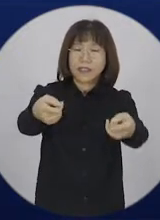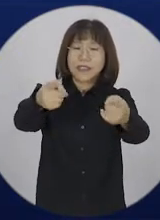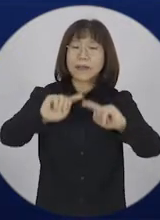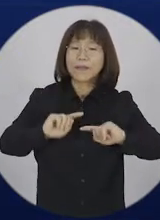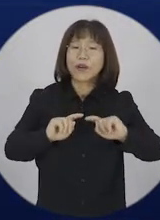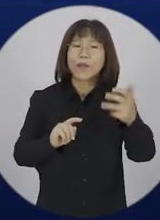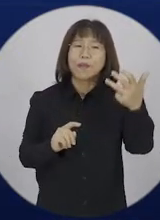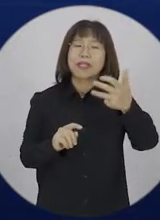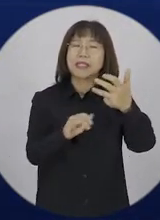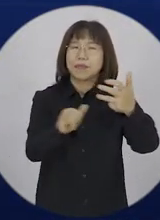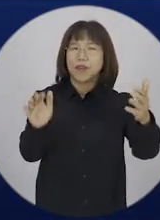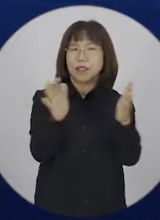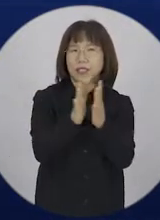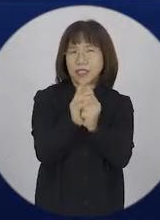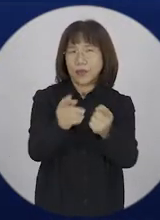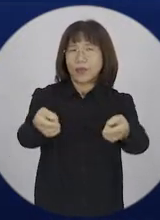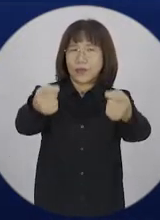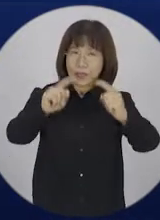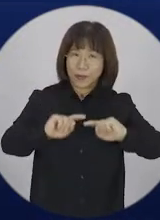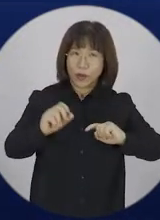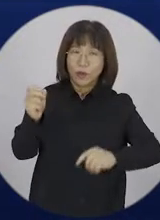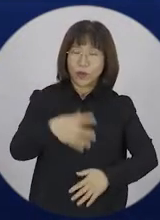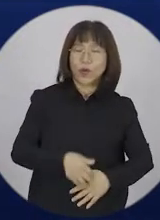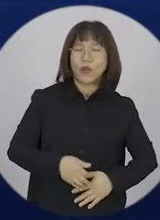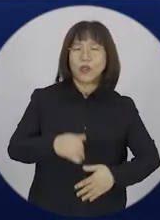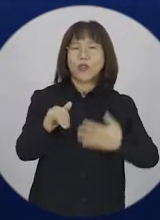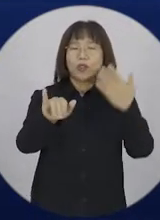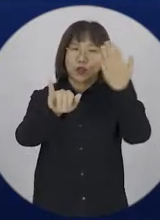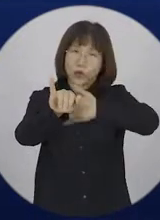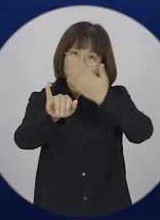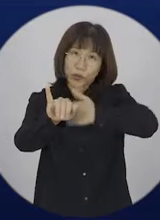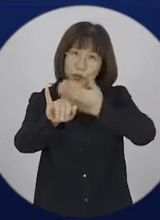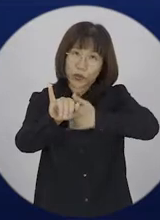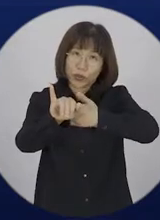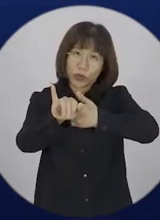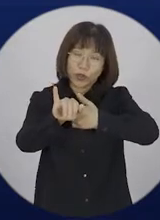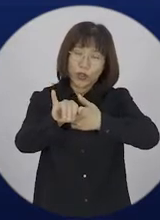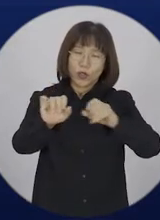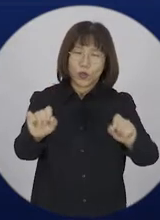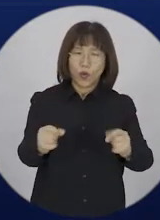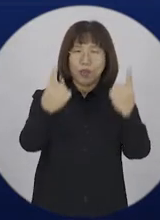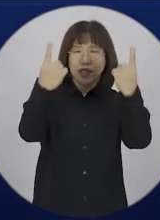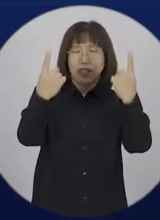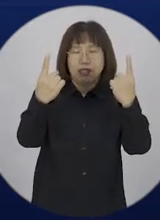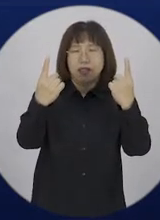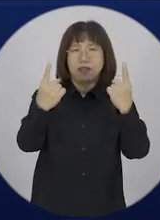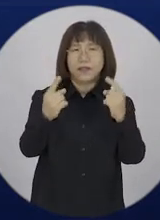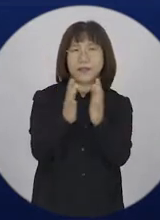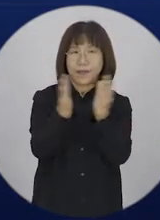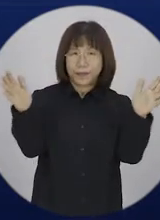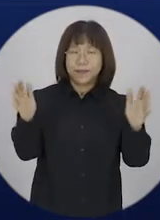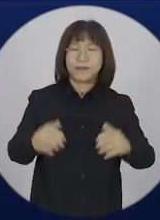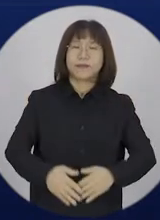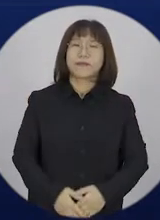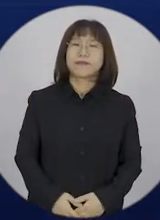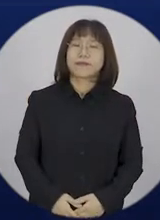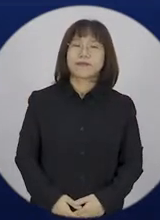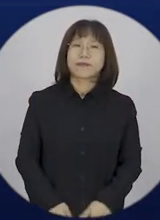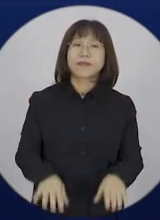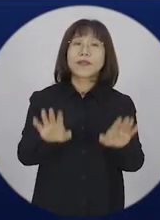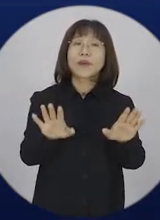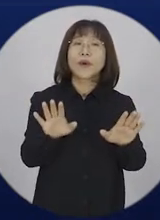인원 80명 으로 제안된 오프라인과 아이 경서 tv 유튜브 채널을 통해 실시간 온라인으로 동시에